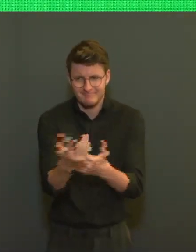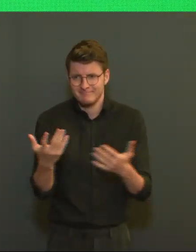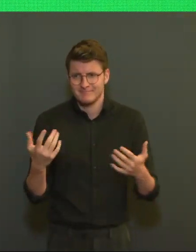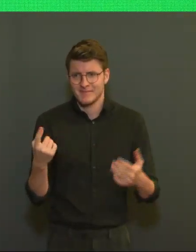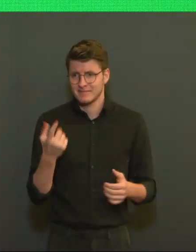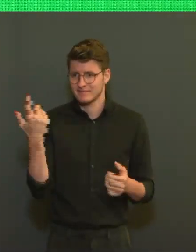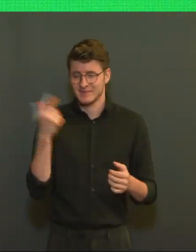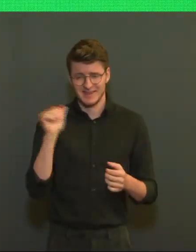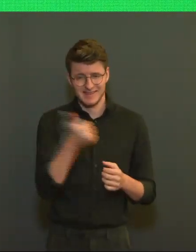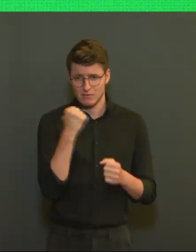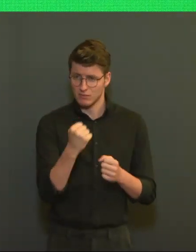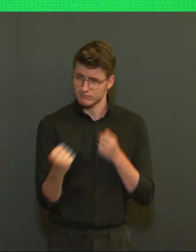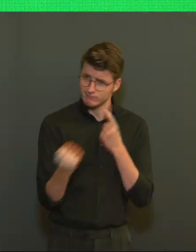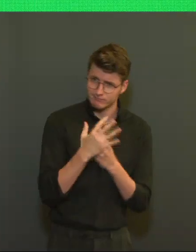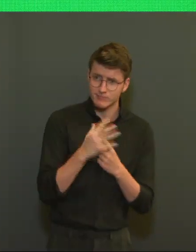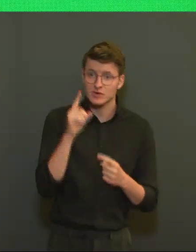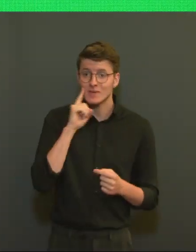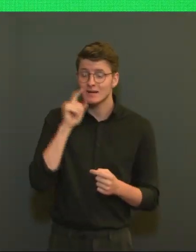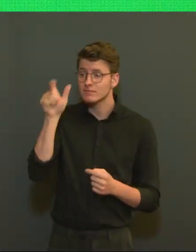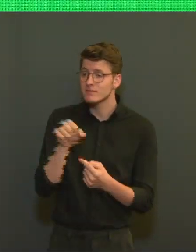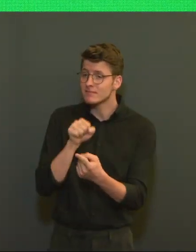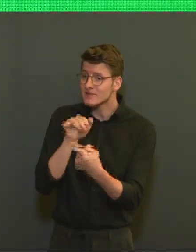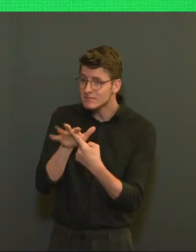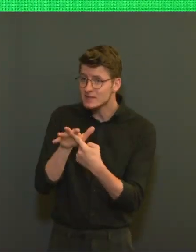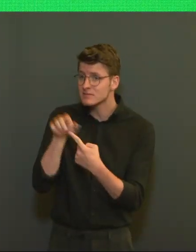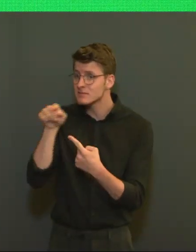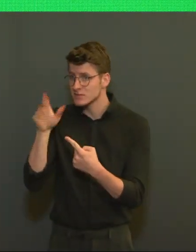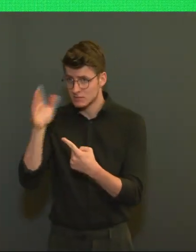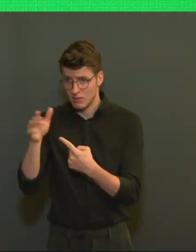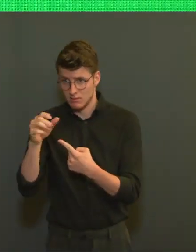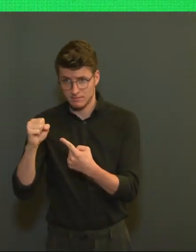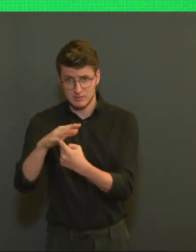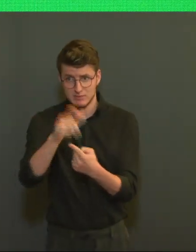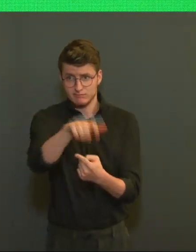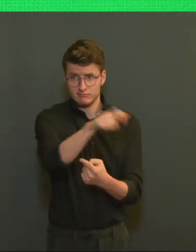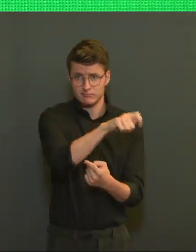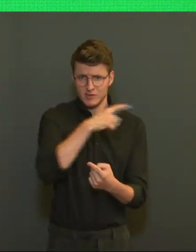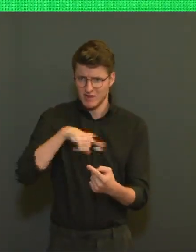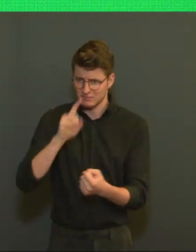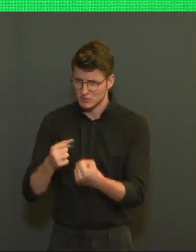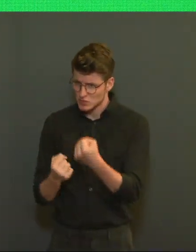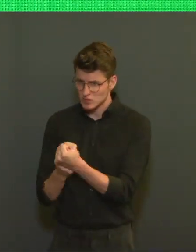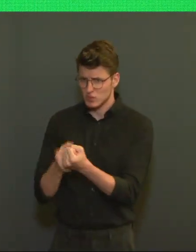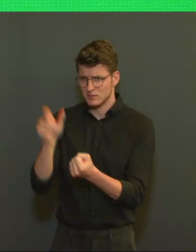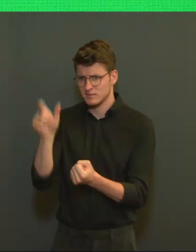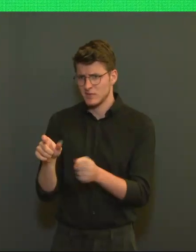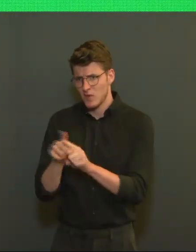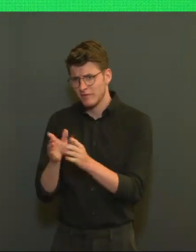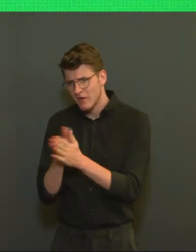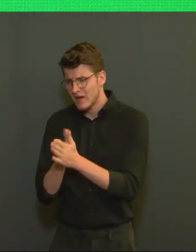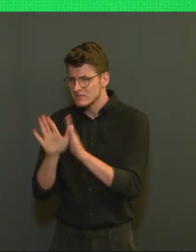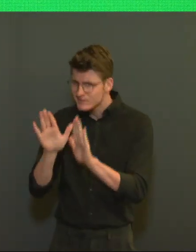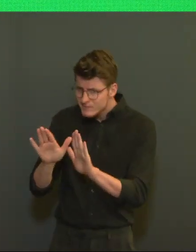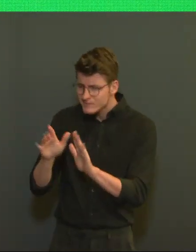steun en aanmoedigingen om de voorzorgsmaatregelen te respecteren, in het bijzonder dan de zelfisolatie. We moeten beseffen